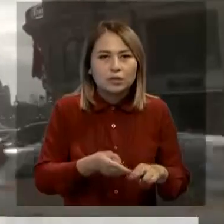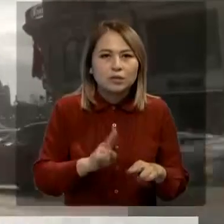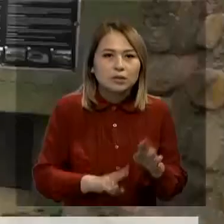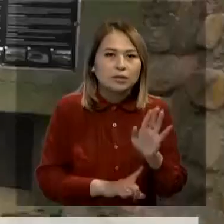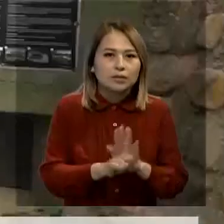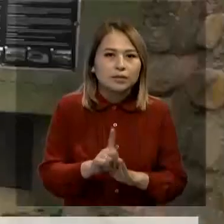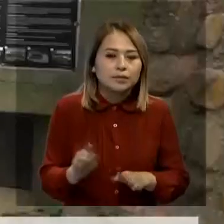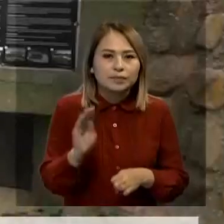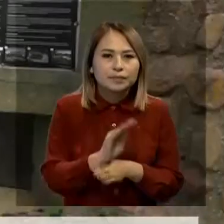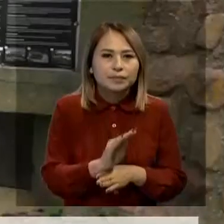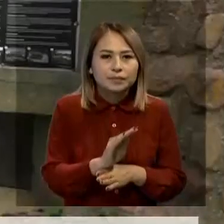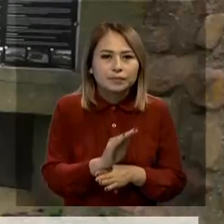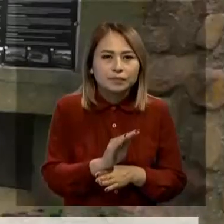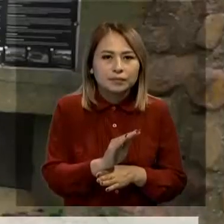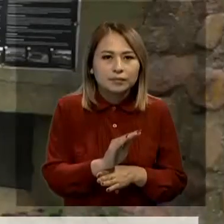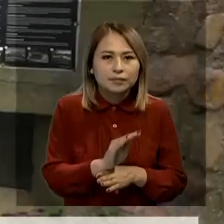болатын.